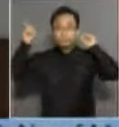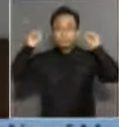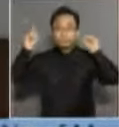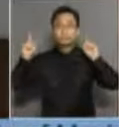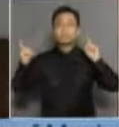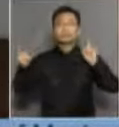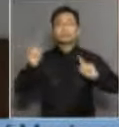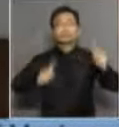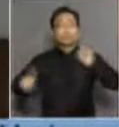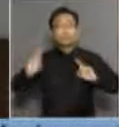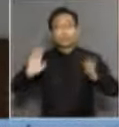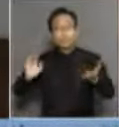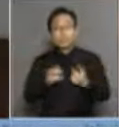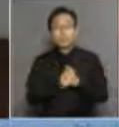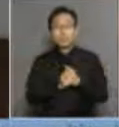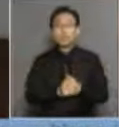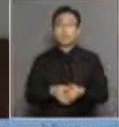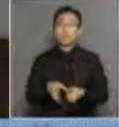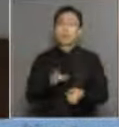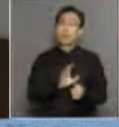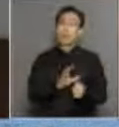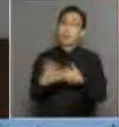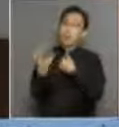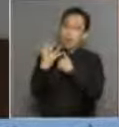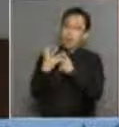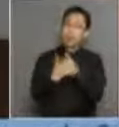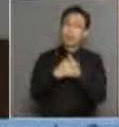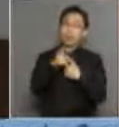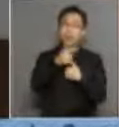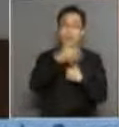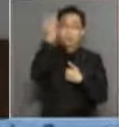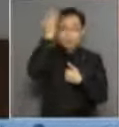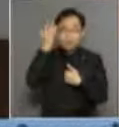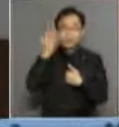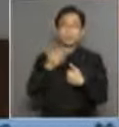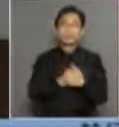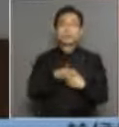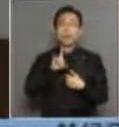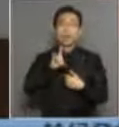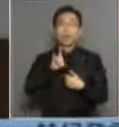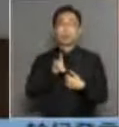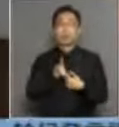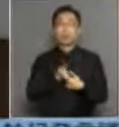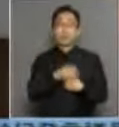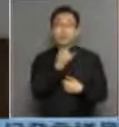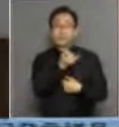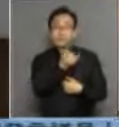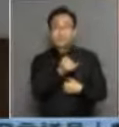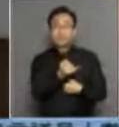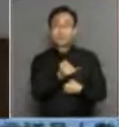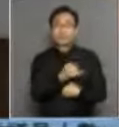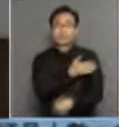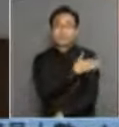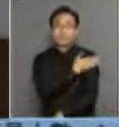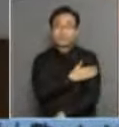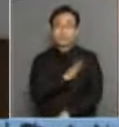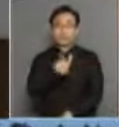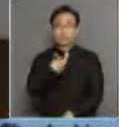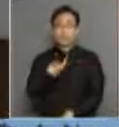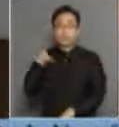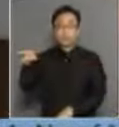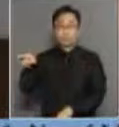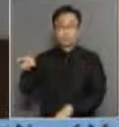的，他可以罵我們黃毓民癲狗、契弟奴才都得，是吧？他有這個言論自